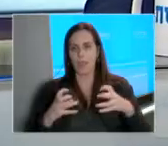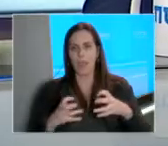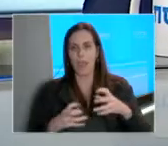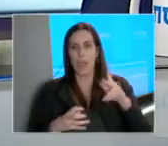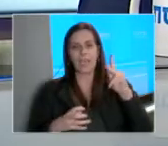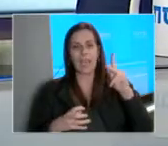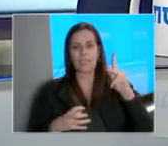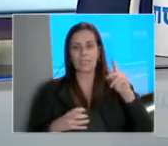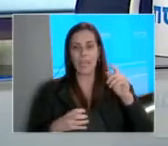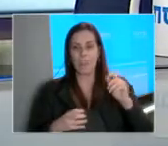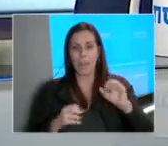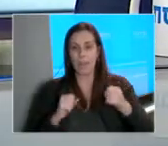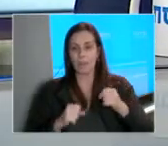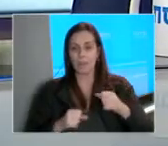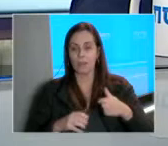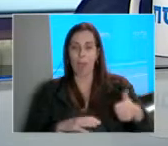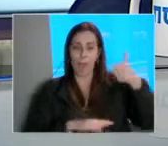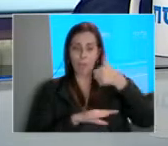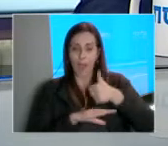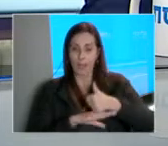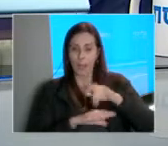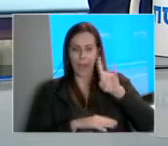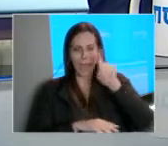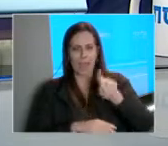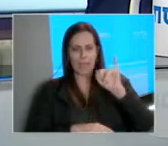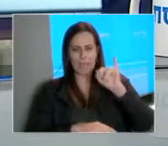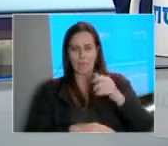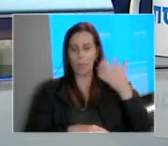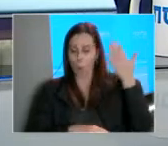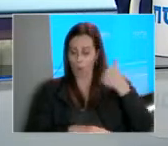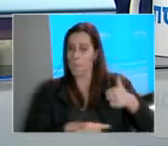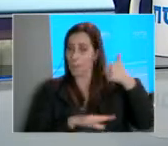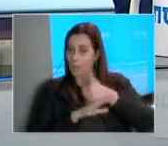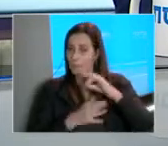אנרגיה. המנכ״ל הוא חזי קוגלר. מנכ״ל משרד...